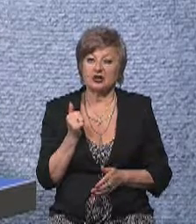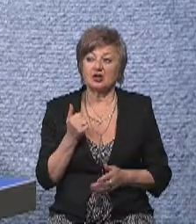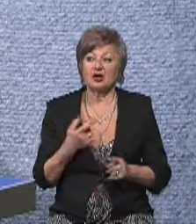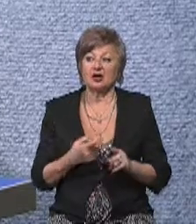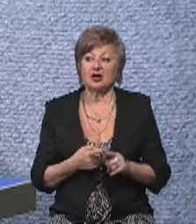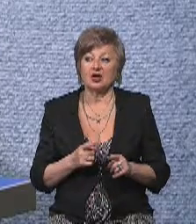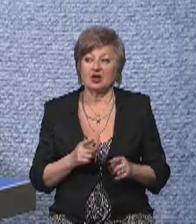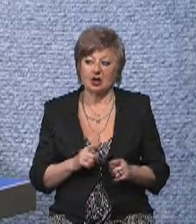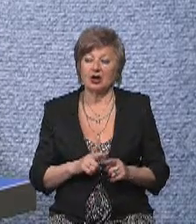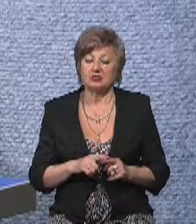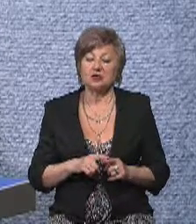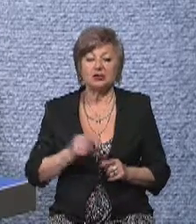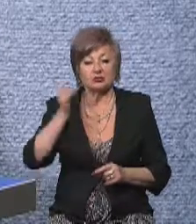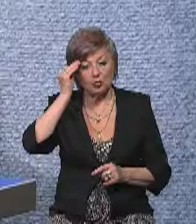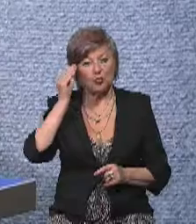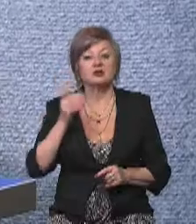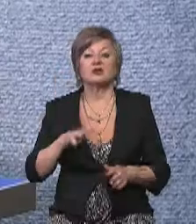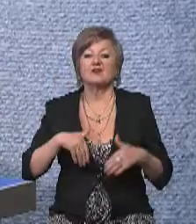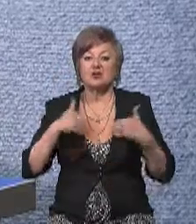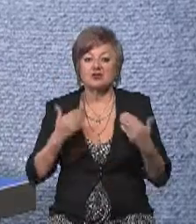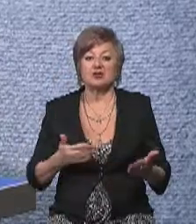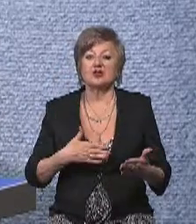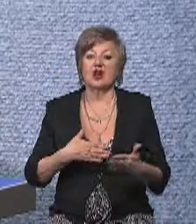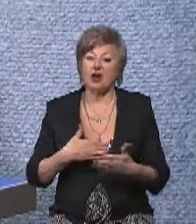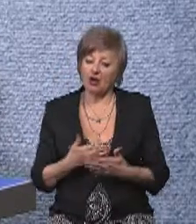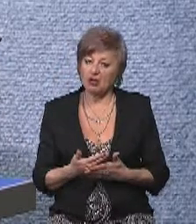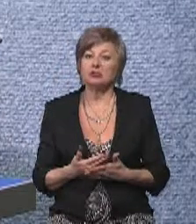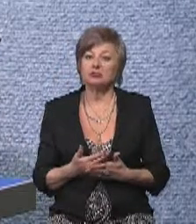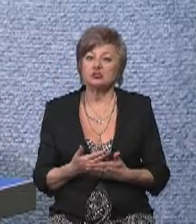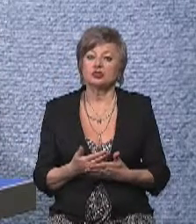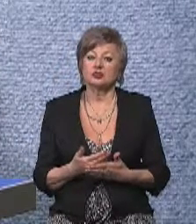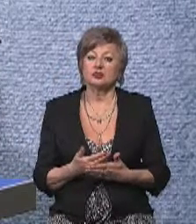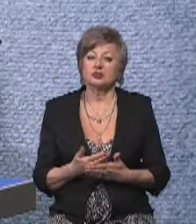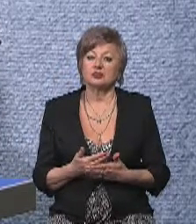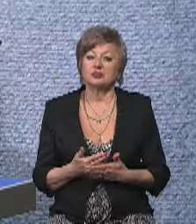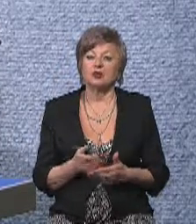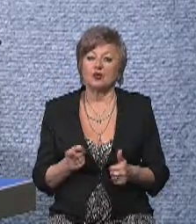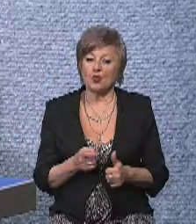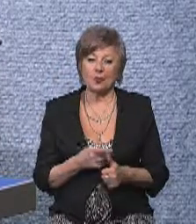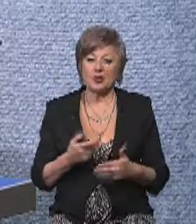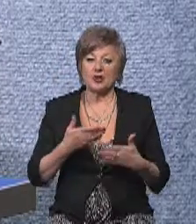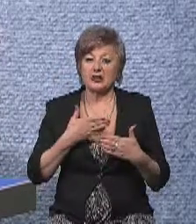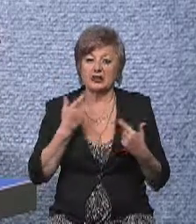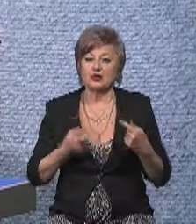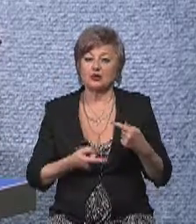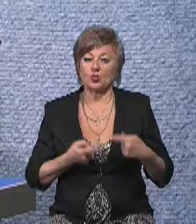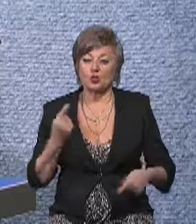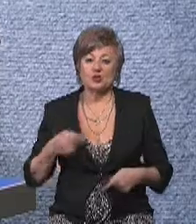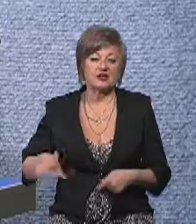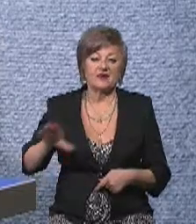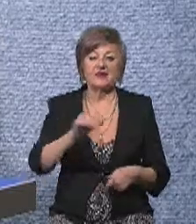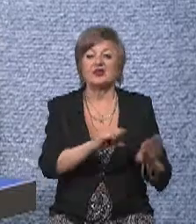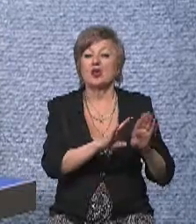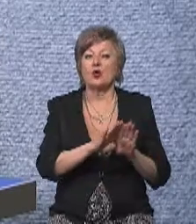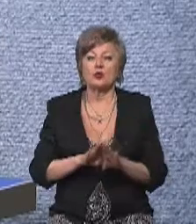найбільш небезпечна думка, тому що вона активно дуже впроваджується, що всі, по-перше, нема різниці, всі